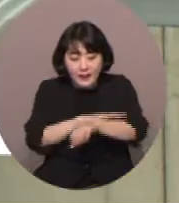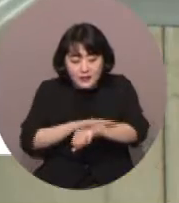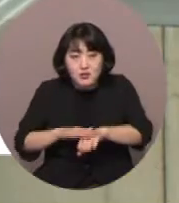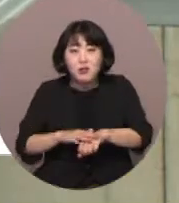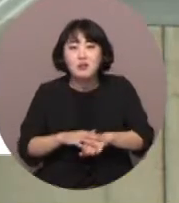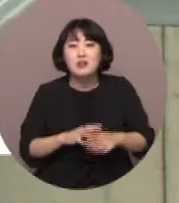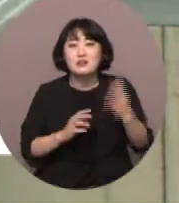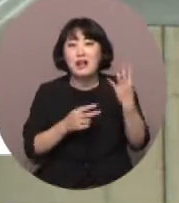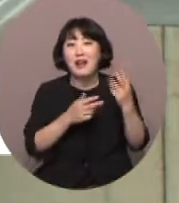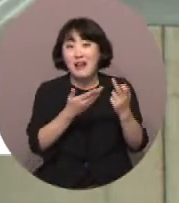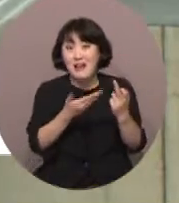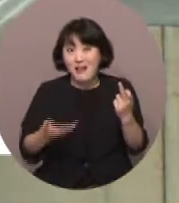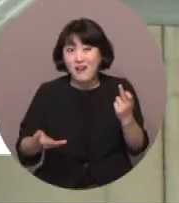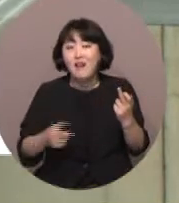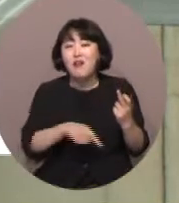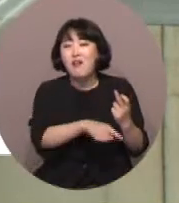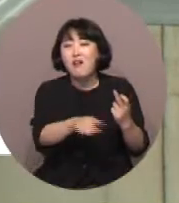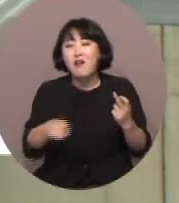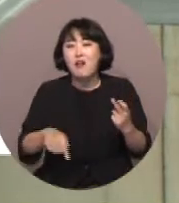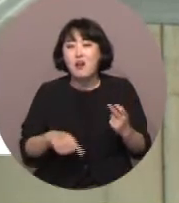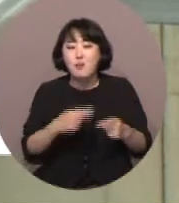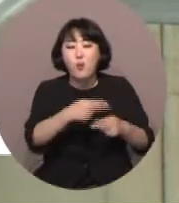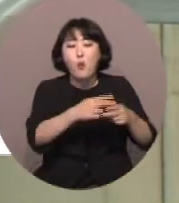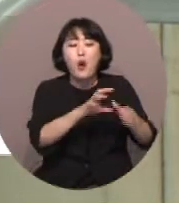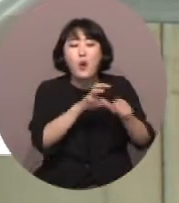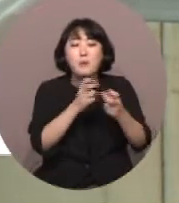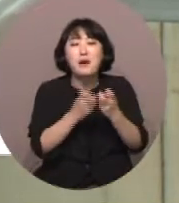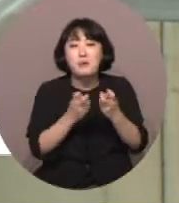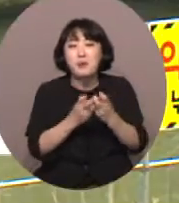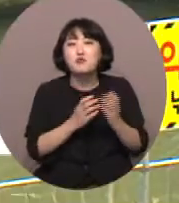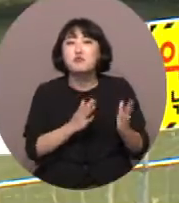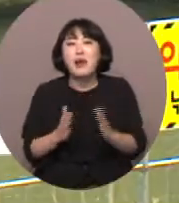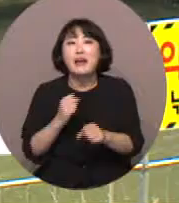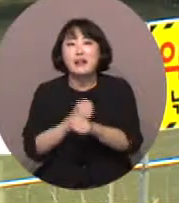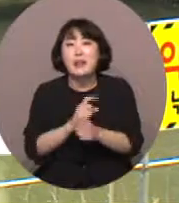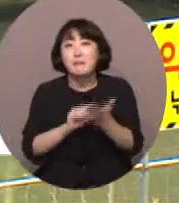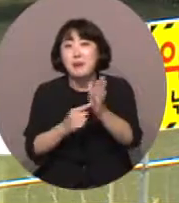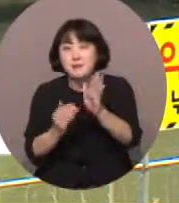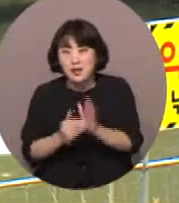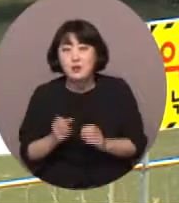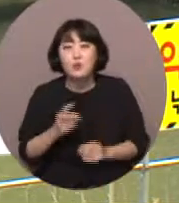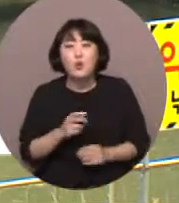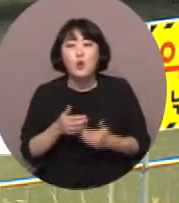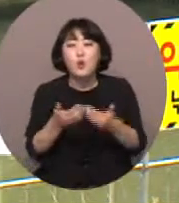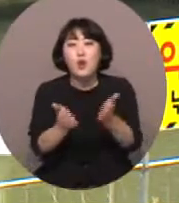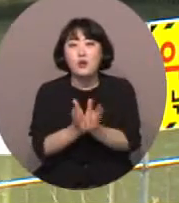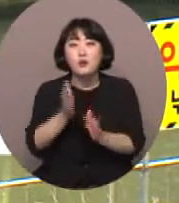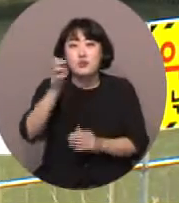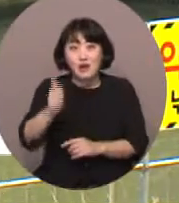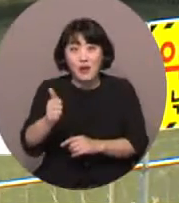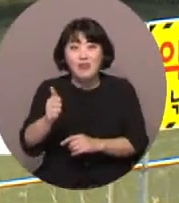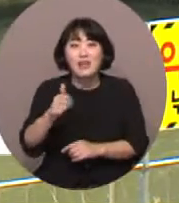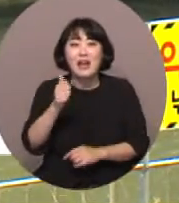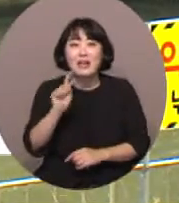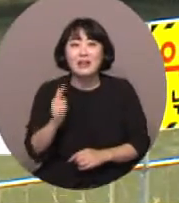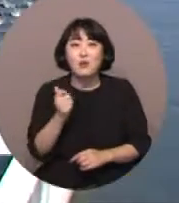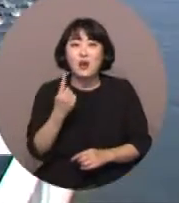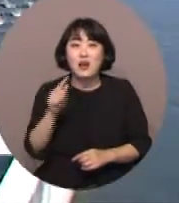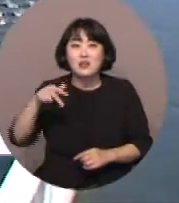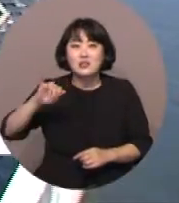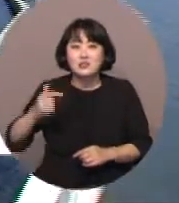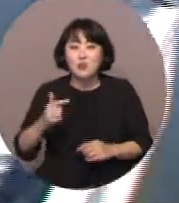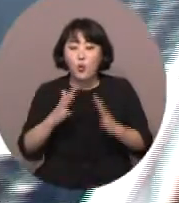보 활용성을 높이는 방안을 마련하겠다 고 밝혔고 1 화 진 장관 역시 최근 공주 정안 지어 감흥을